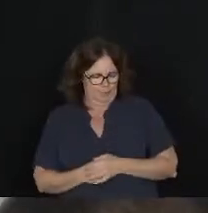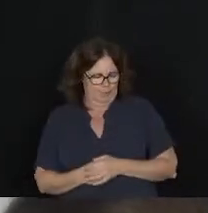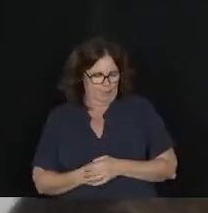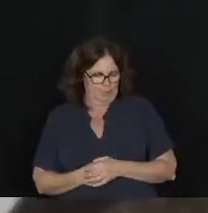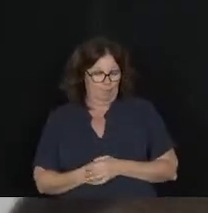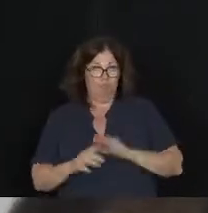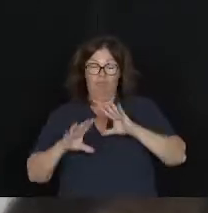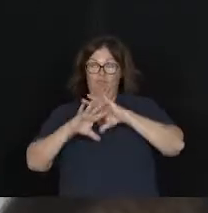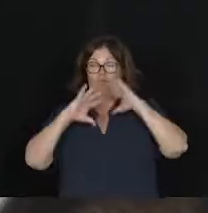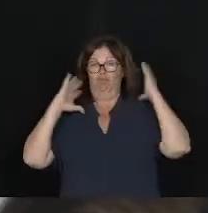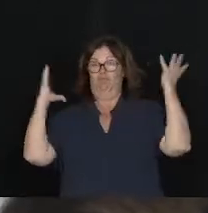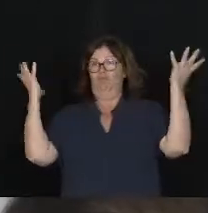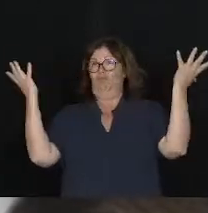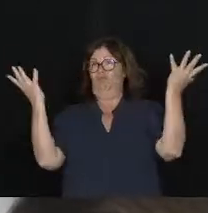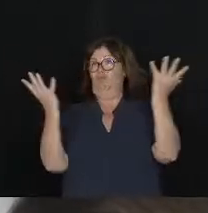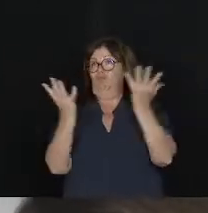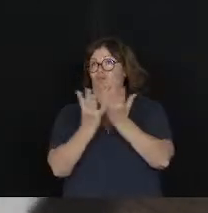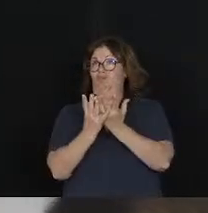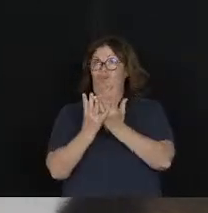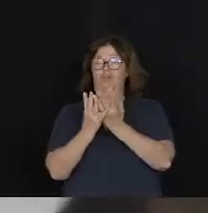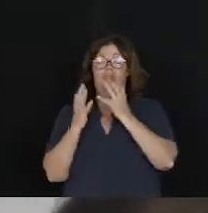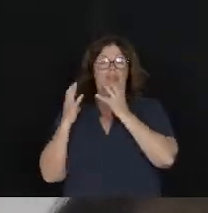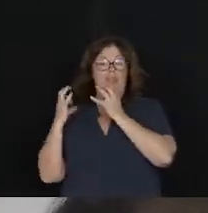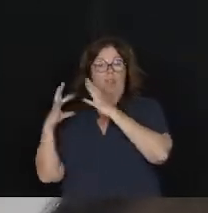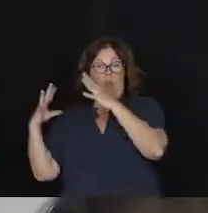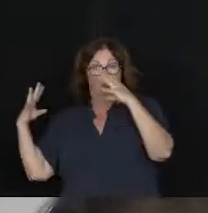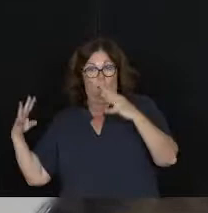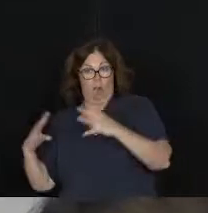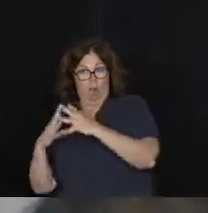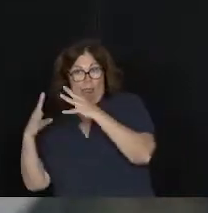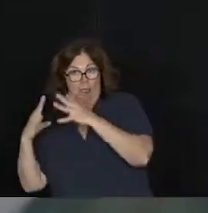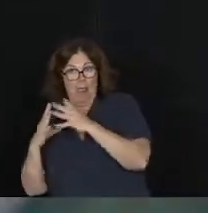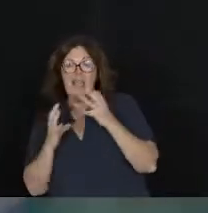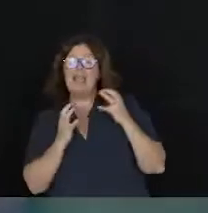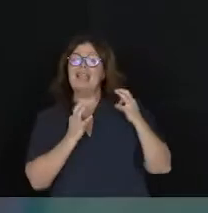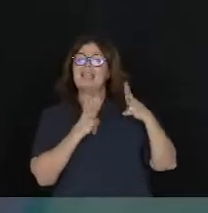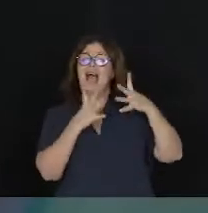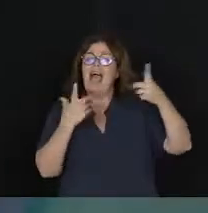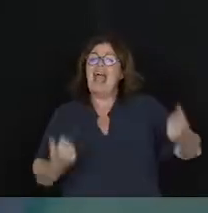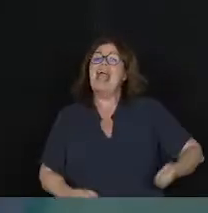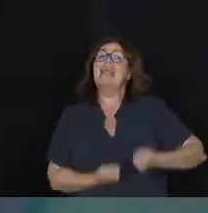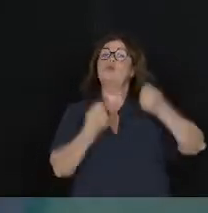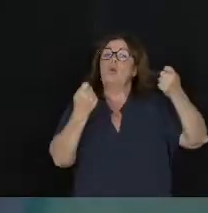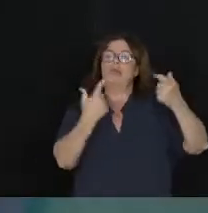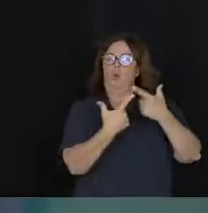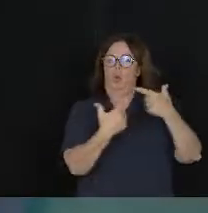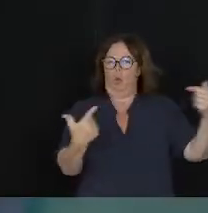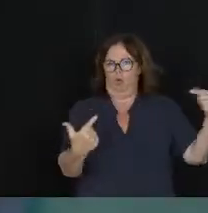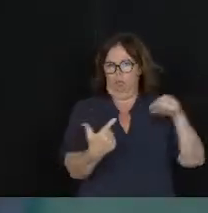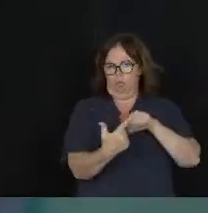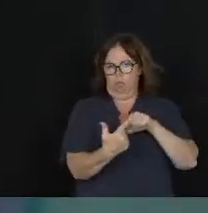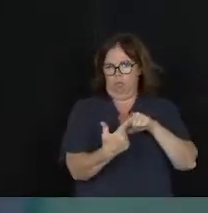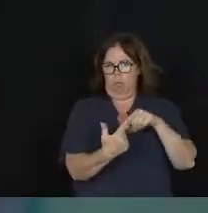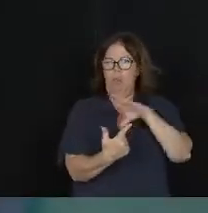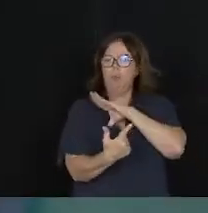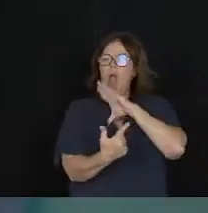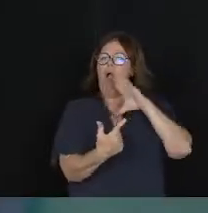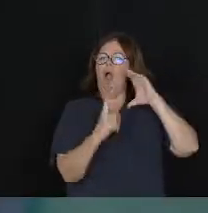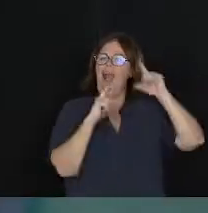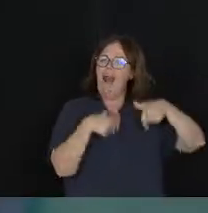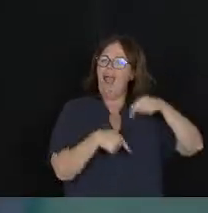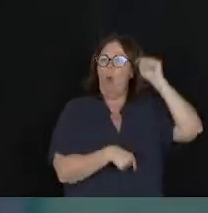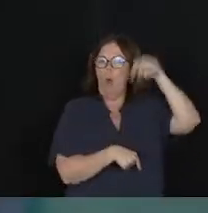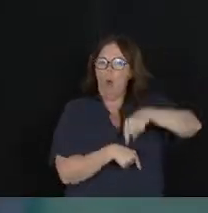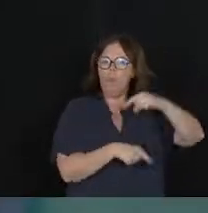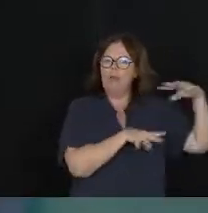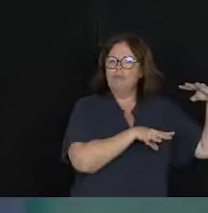tout semble opposer le temps des guerres au temps des éducations. Hein, disons, à partir de la massification des effectifs du premier degré, hein,